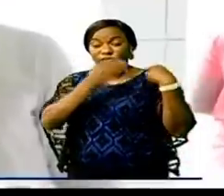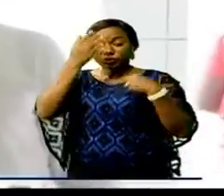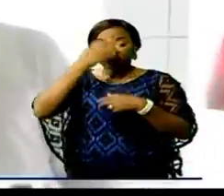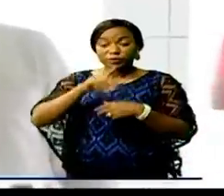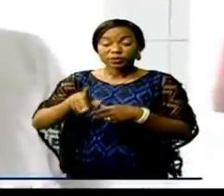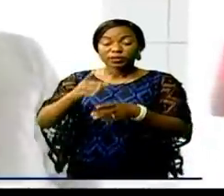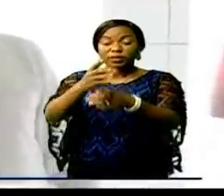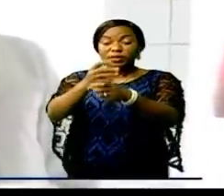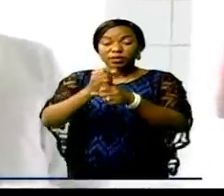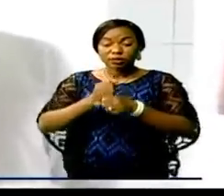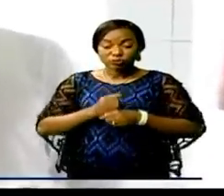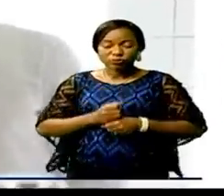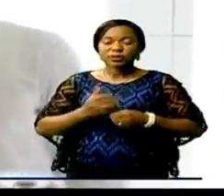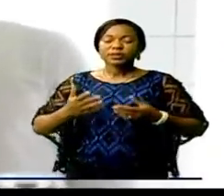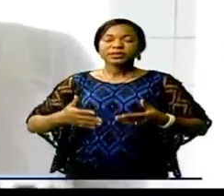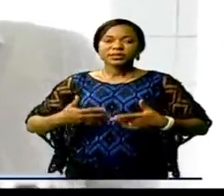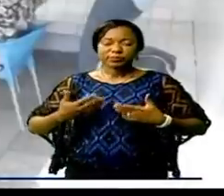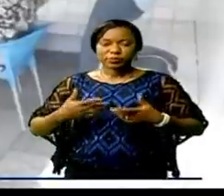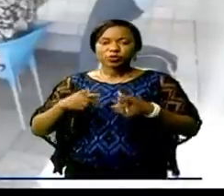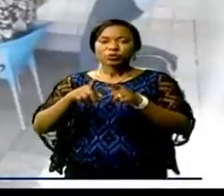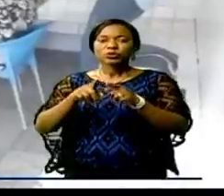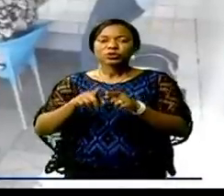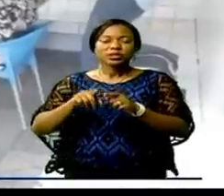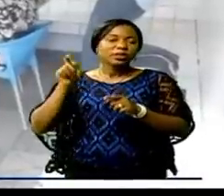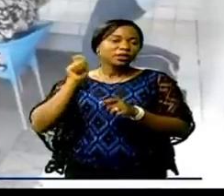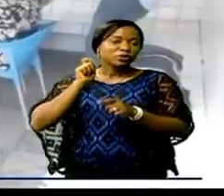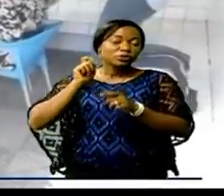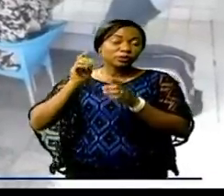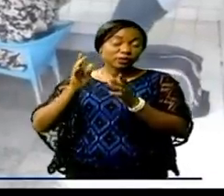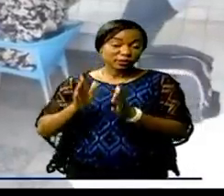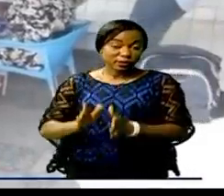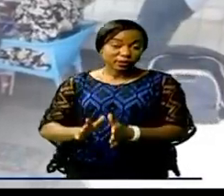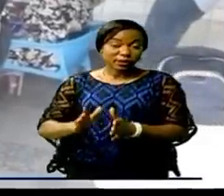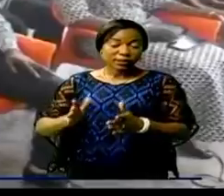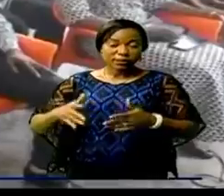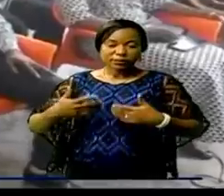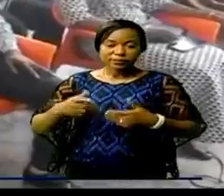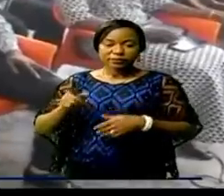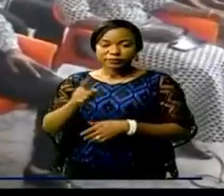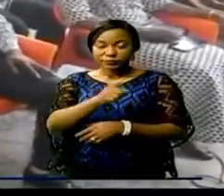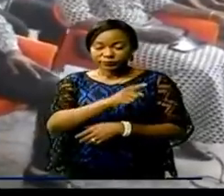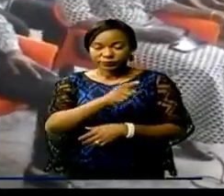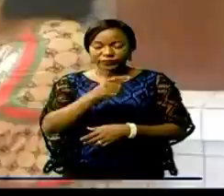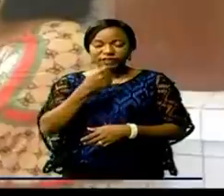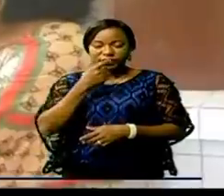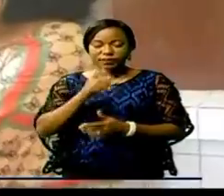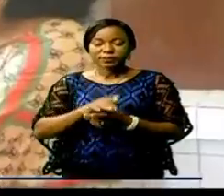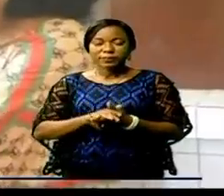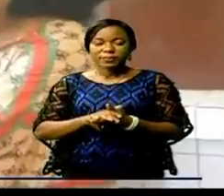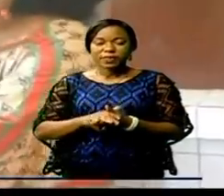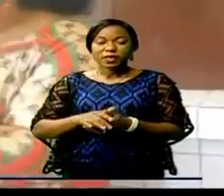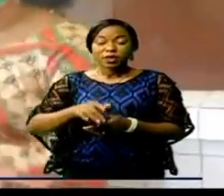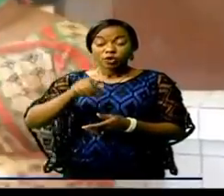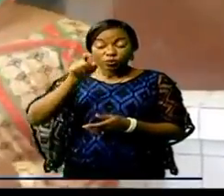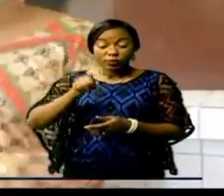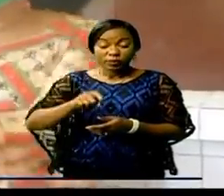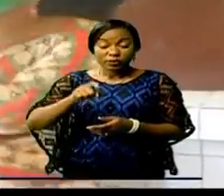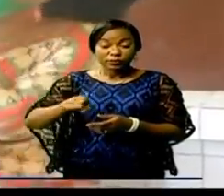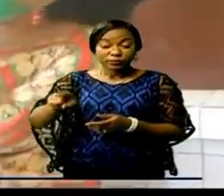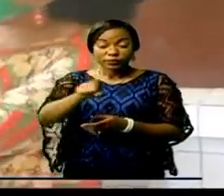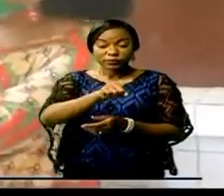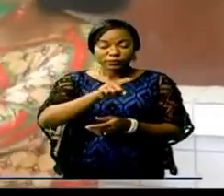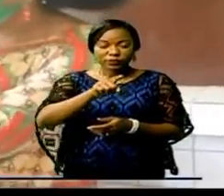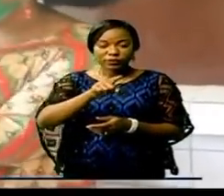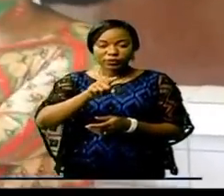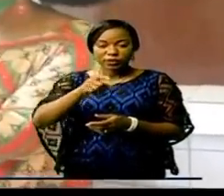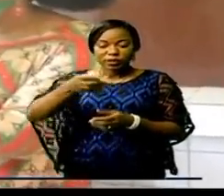la ville de Kinshasa, le docteur Isabelle Lumbwe Isangou. Nous devons utiliser ces ouvrages correctement. L'eau qui